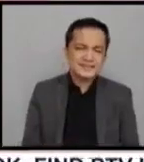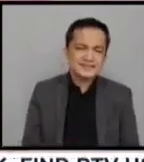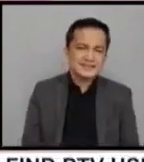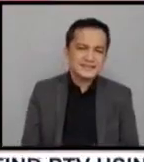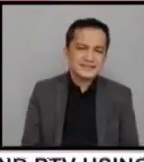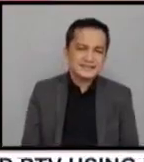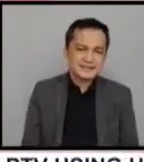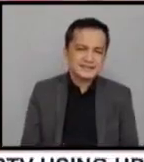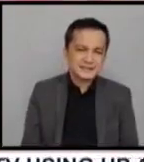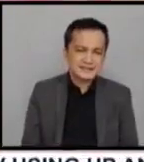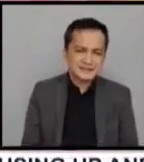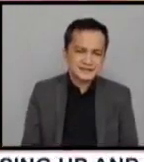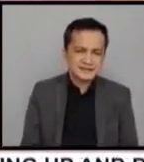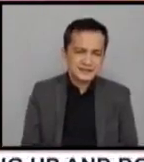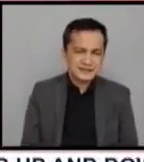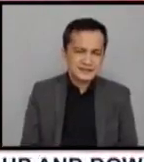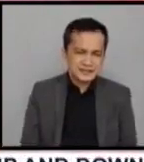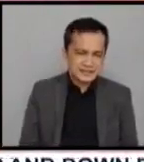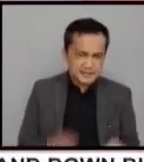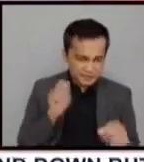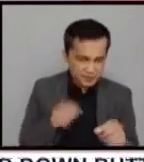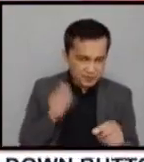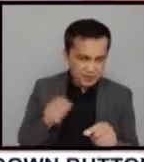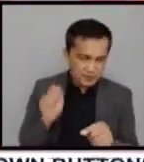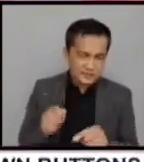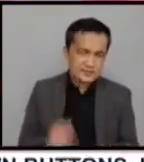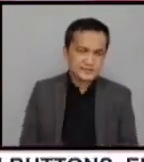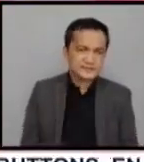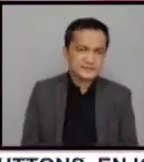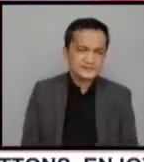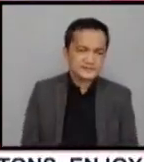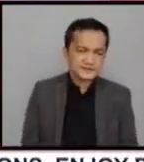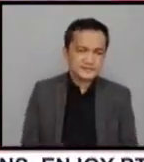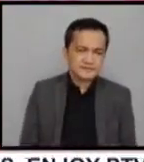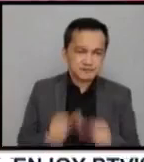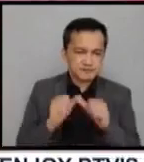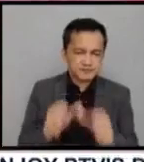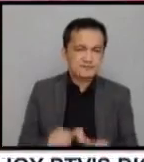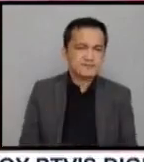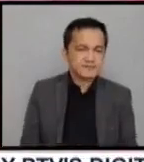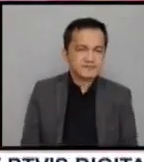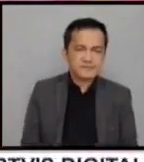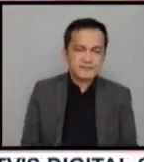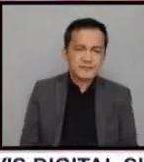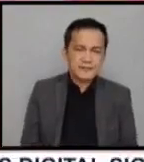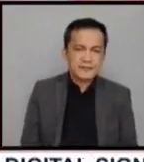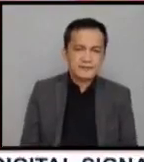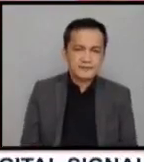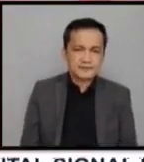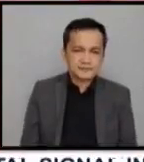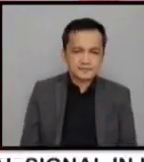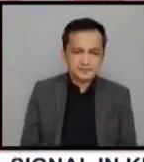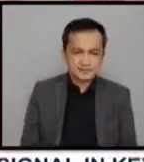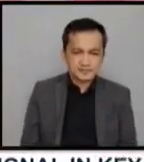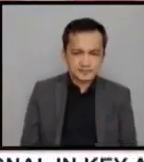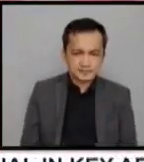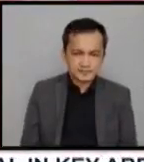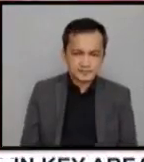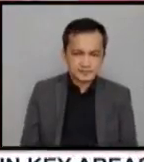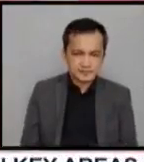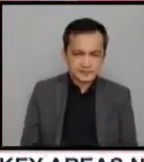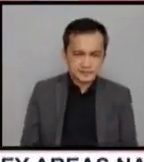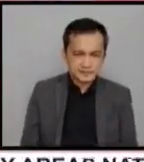pangalan. So, butas ulit. Yes po. Butas ulit sa kabilang edge. Okay. Then, ikakat na gamit yung C-cutter.